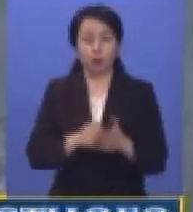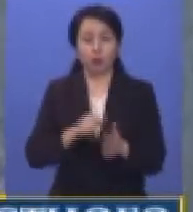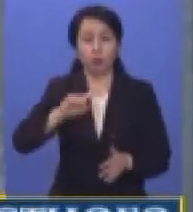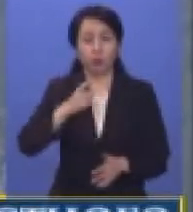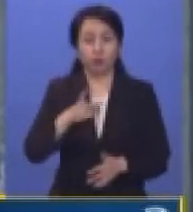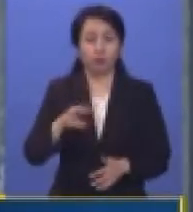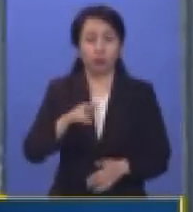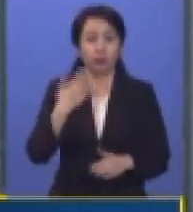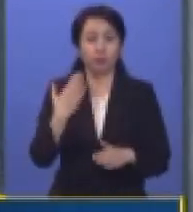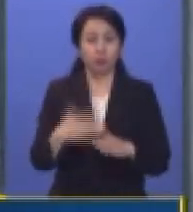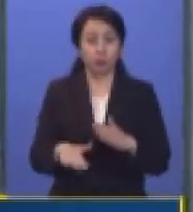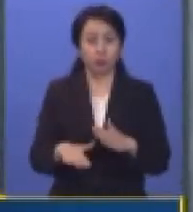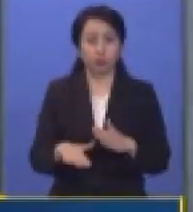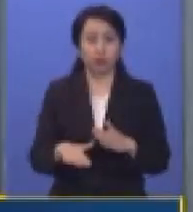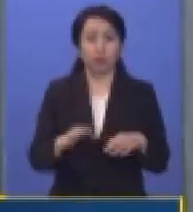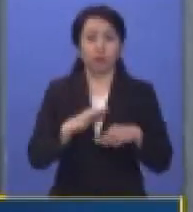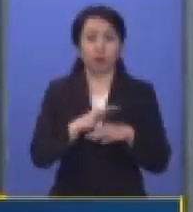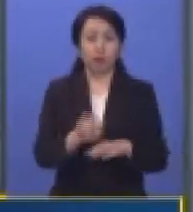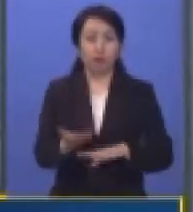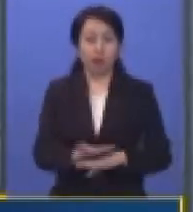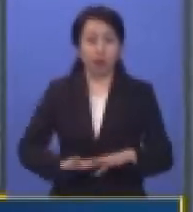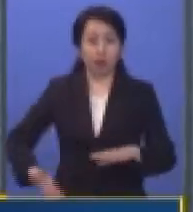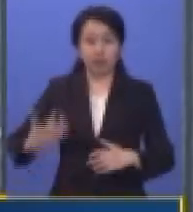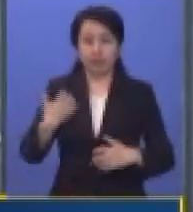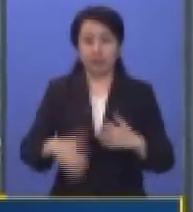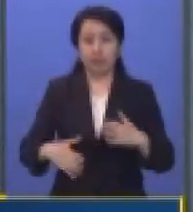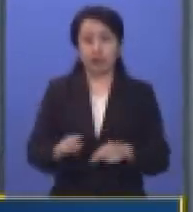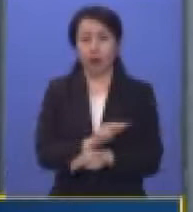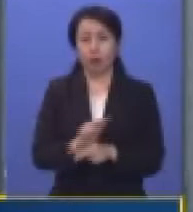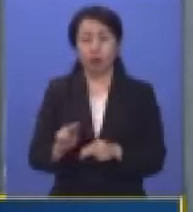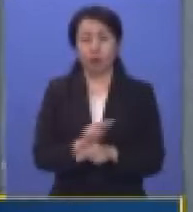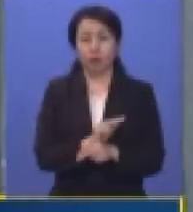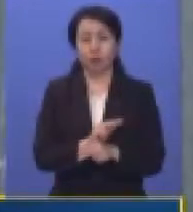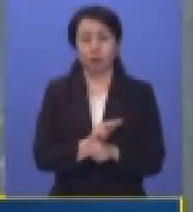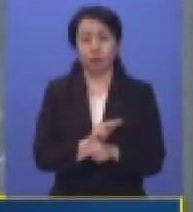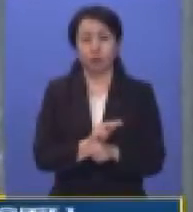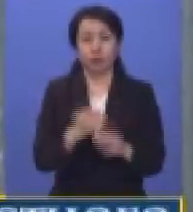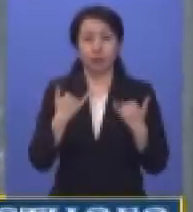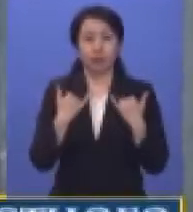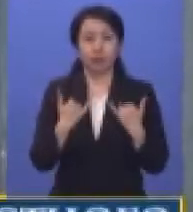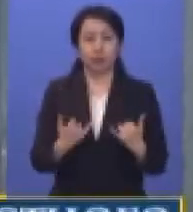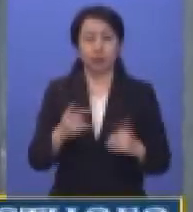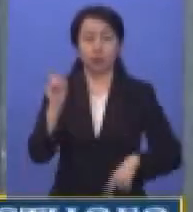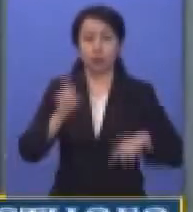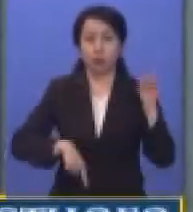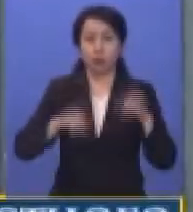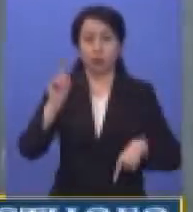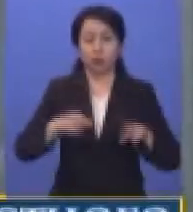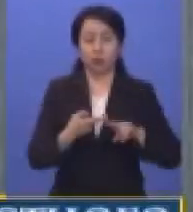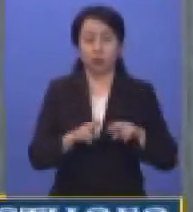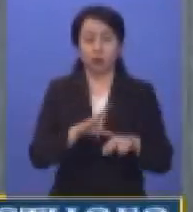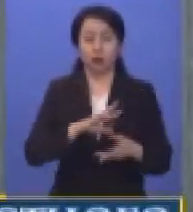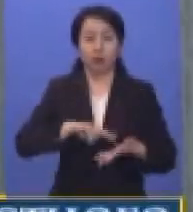июля закончить ее, да, то есть уже провести асфальтирование, средний ремонт, средним ремонтом пройтись. На сегодня вот дожди, которые были, чуть-чуть наши